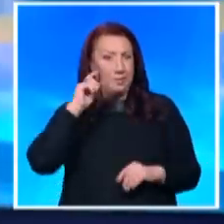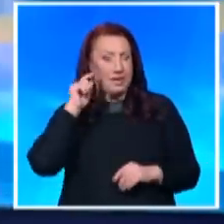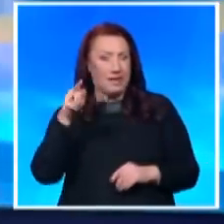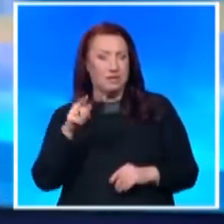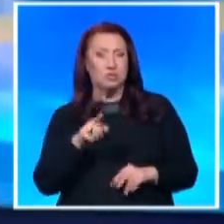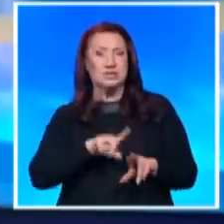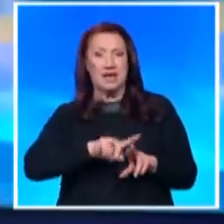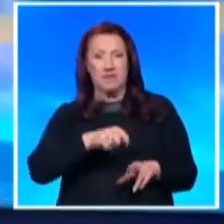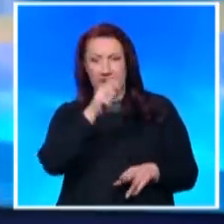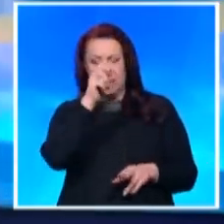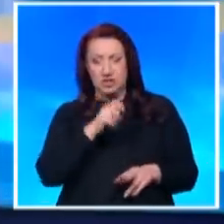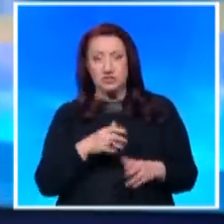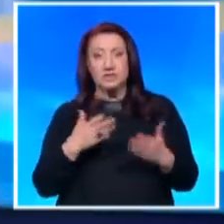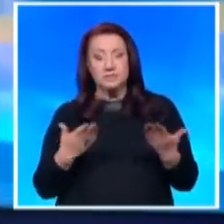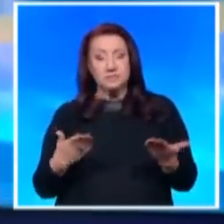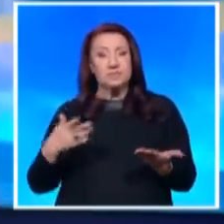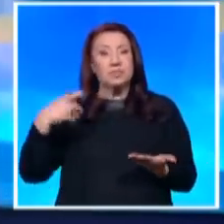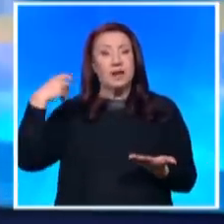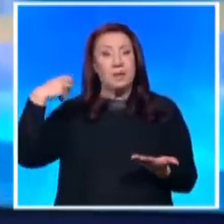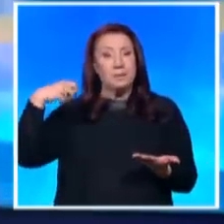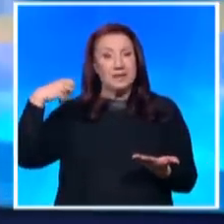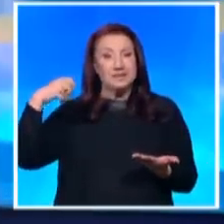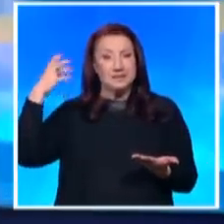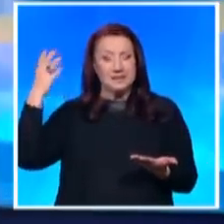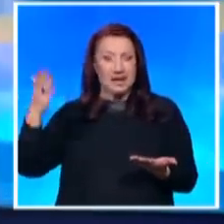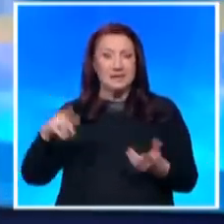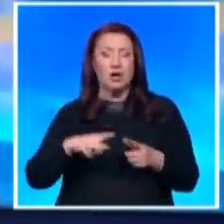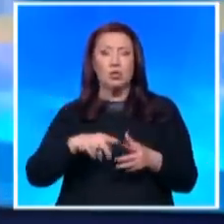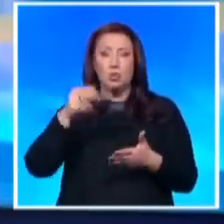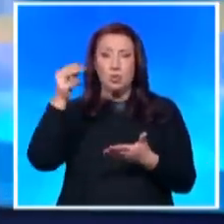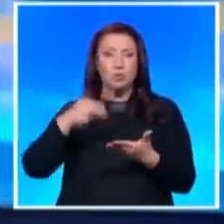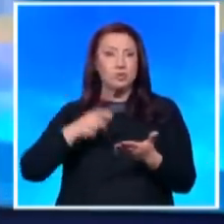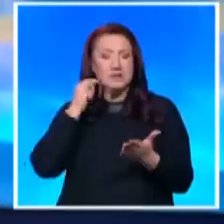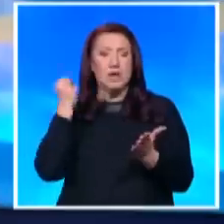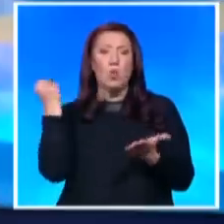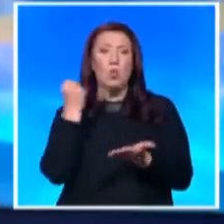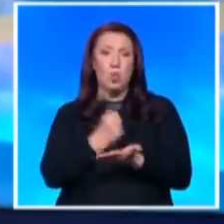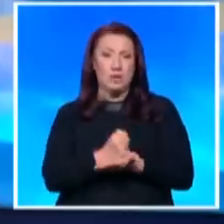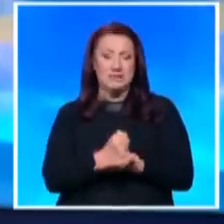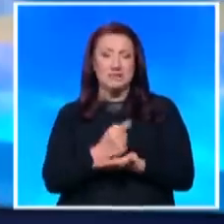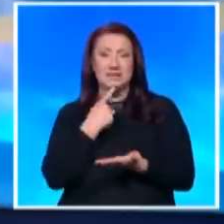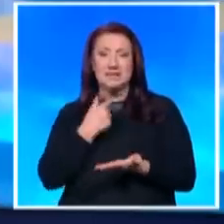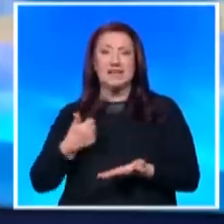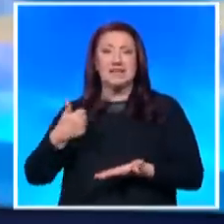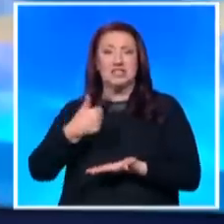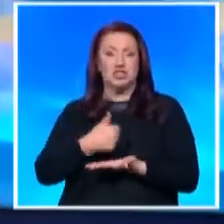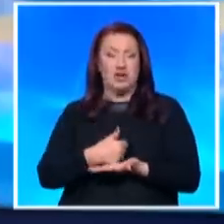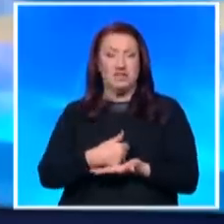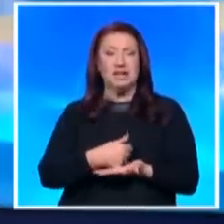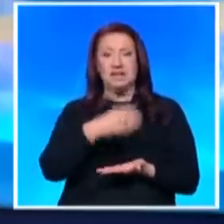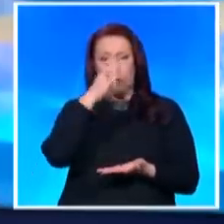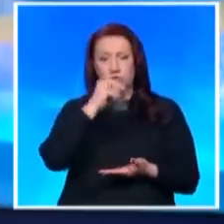за назначаването на господин Гешев. За катарзис много може да се говори, защото катарзиса,